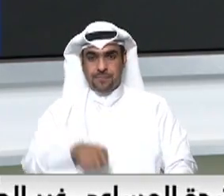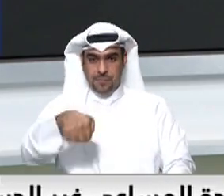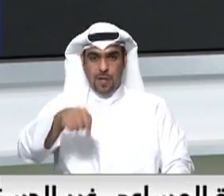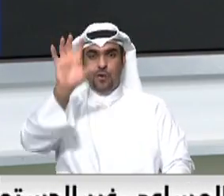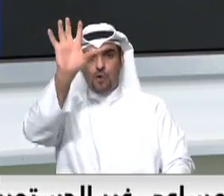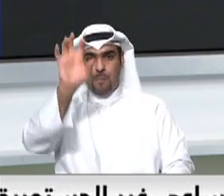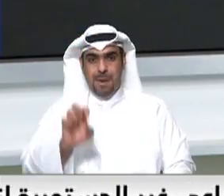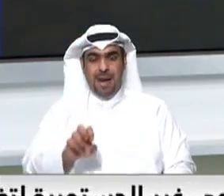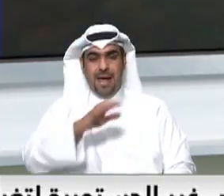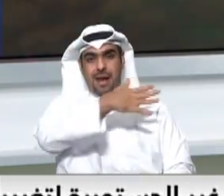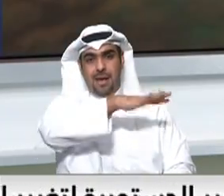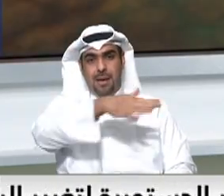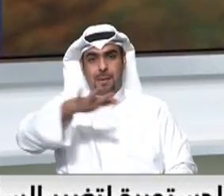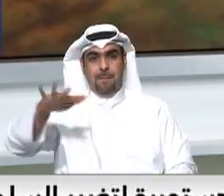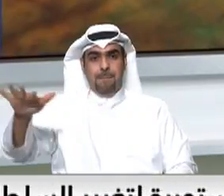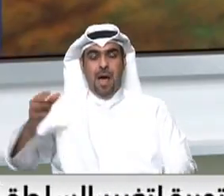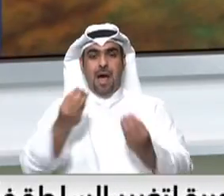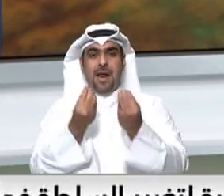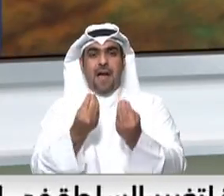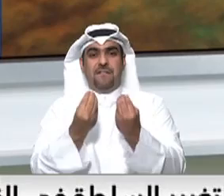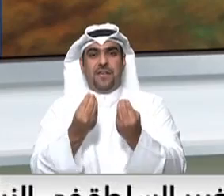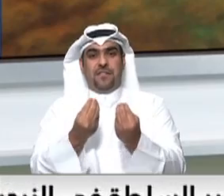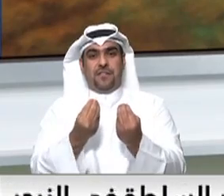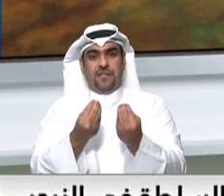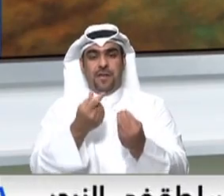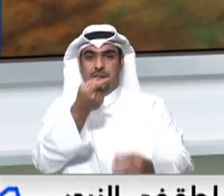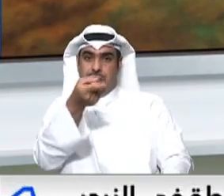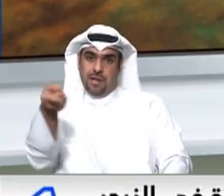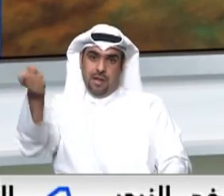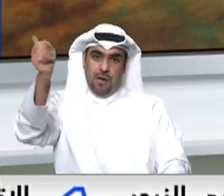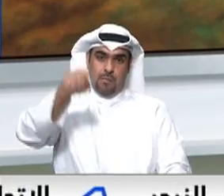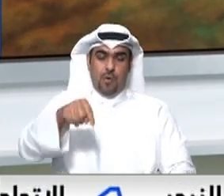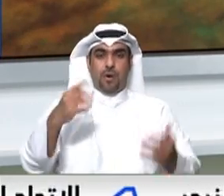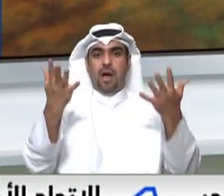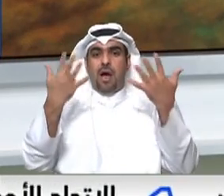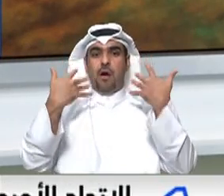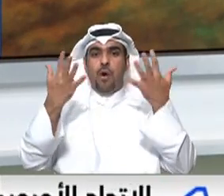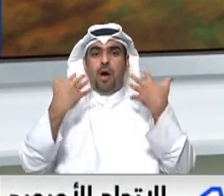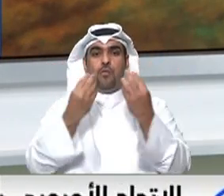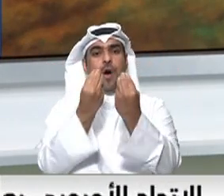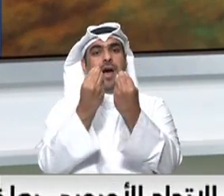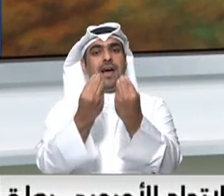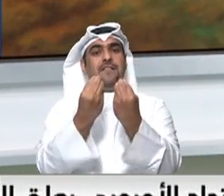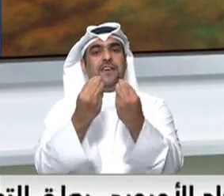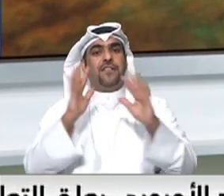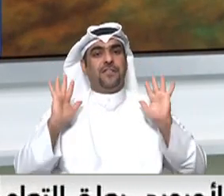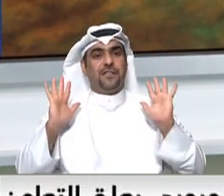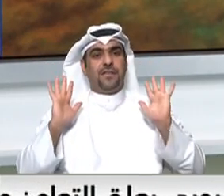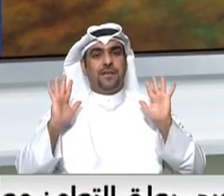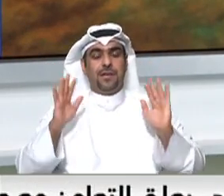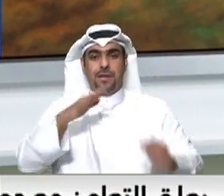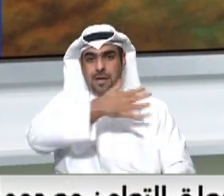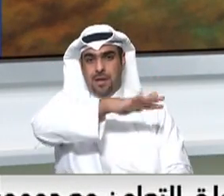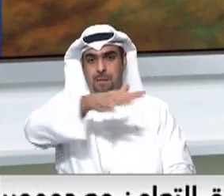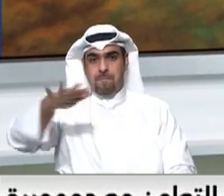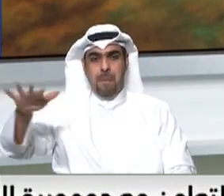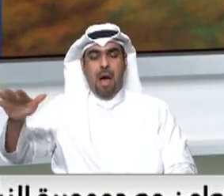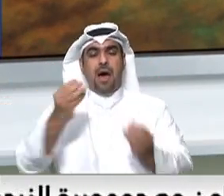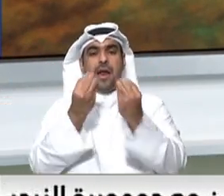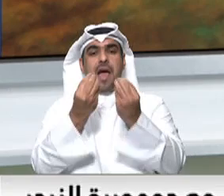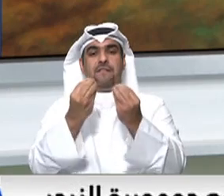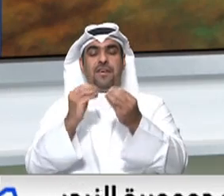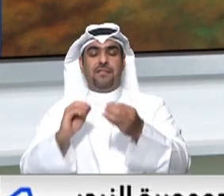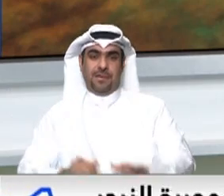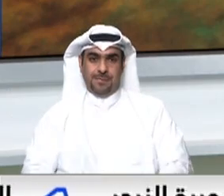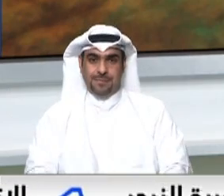خفيفه لمعتدل الموج وايضا يوم الغد الرياح راح تكون خفيفه الى معتدله السرعه بوجه عام وايضا راح يكون البحر خفيفه لمعتدل الموج